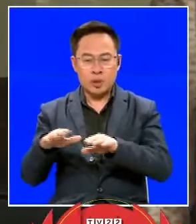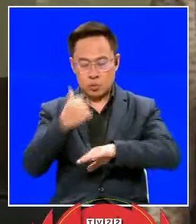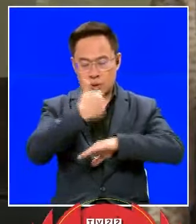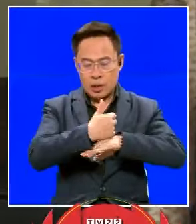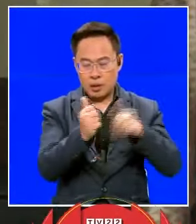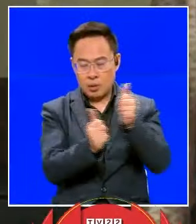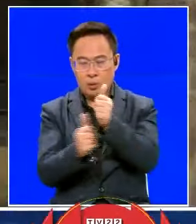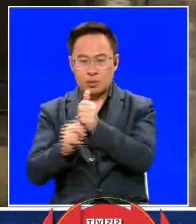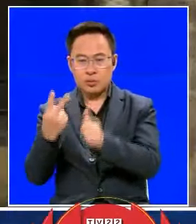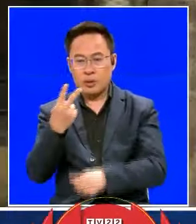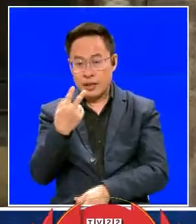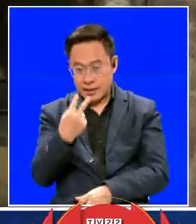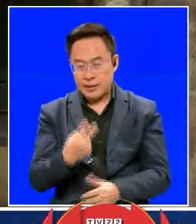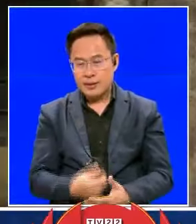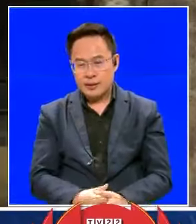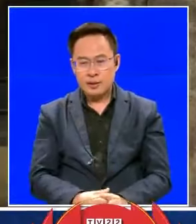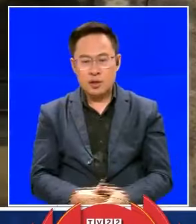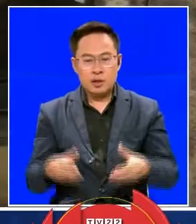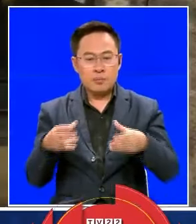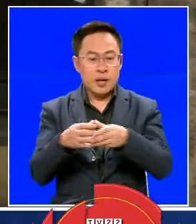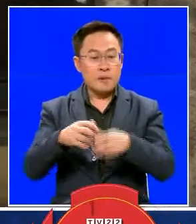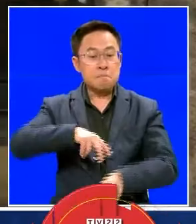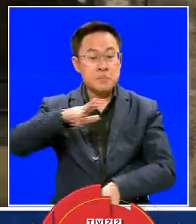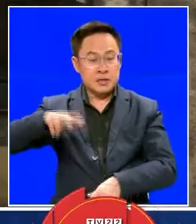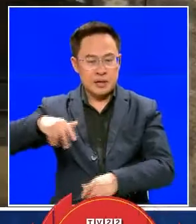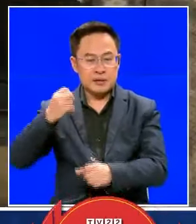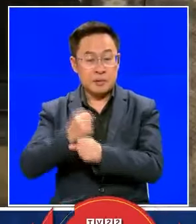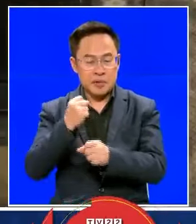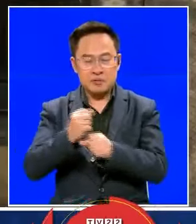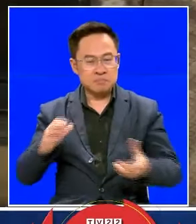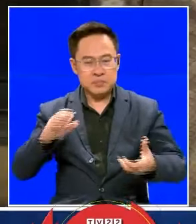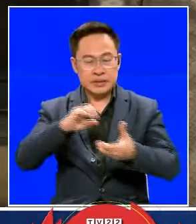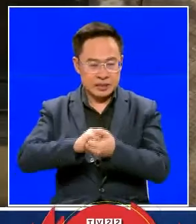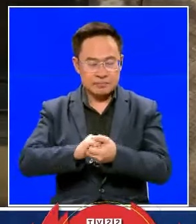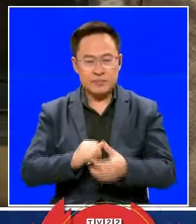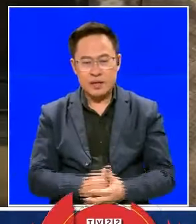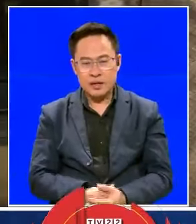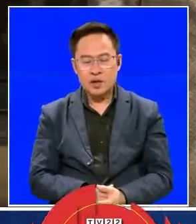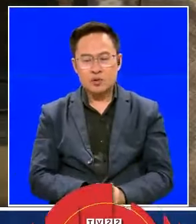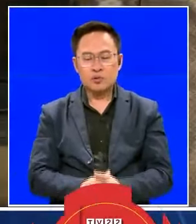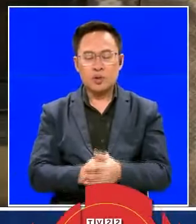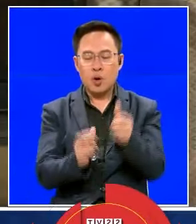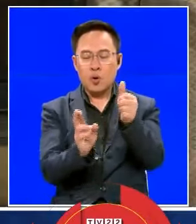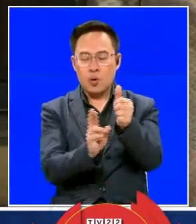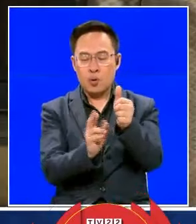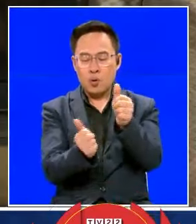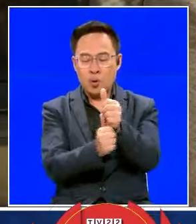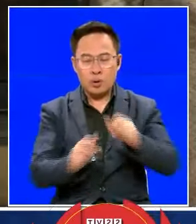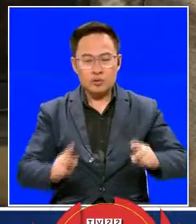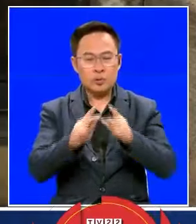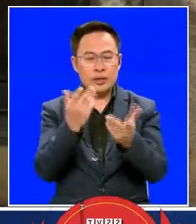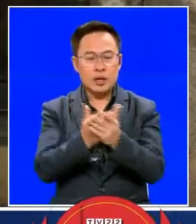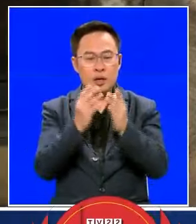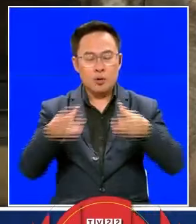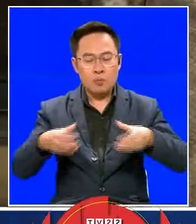นะคะแต่ก็เห็นั้บอกแล้วว่าเพื่อไทยเทำงานเป็นทีมก็เป็นทีมฮะเพราะฉะนั้นถ้าไม่ใช่ก็อาจจะเรียกว่าอยู่ช่วยงานกันลำบากนิด